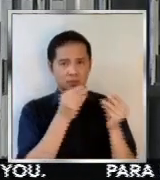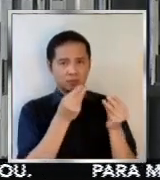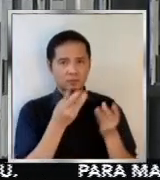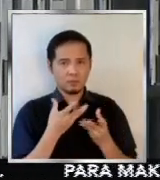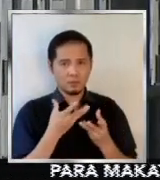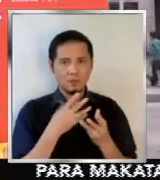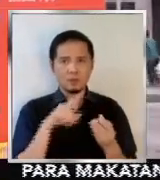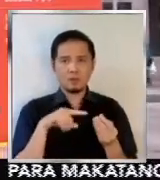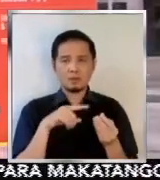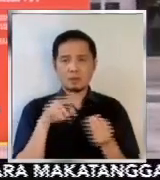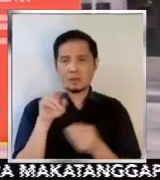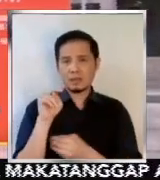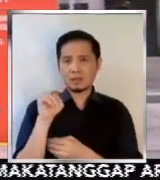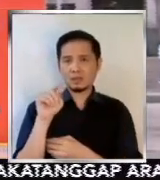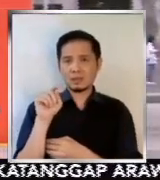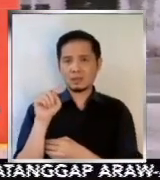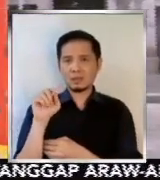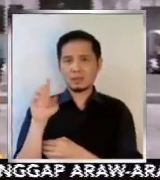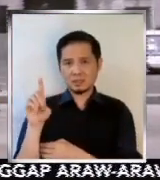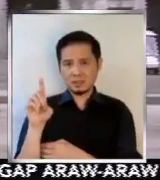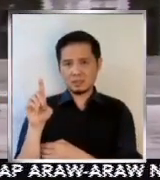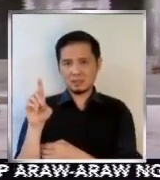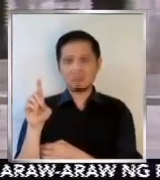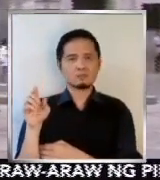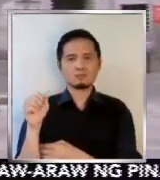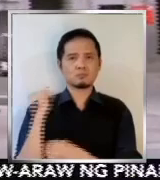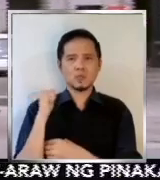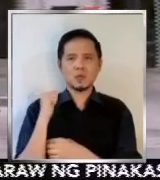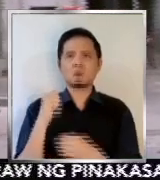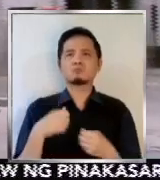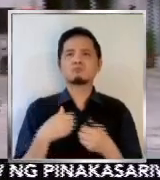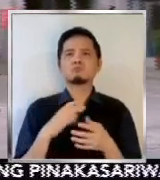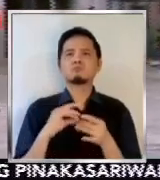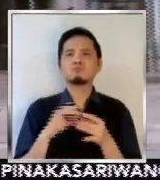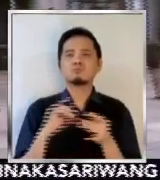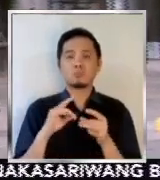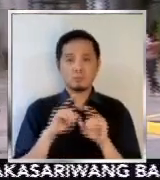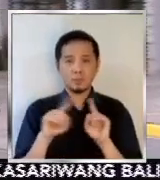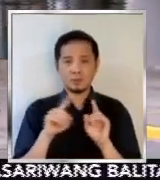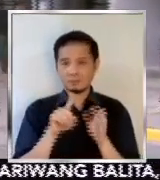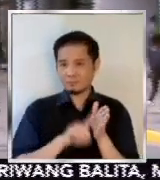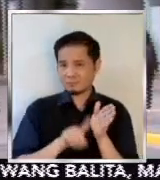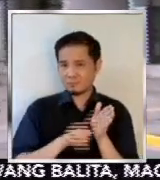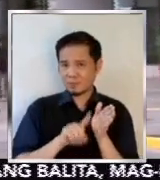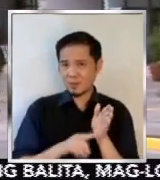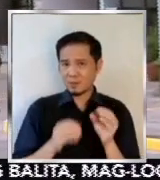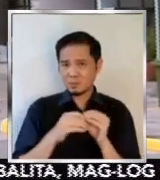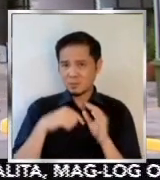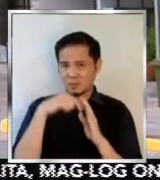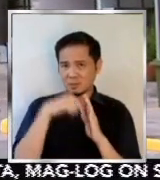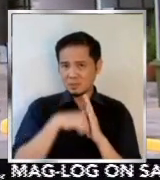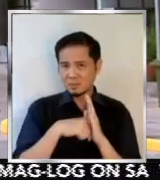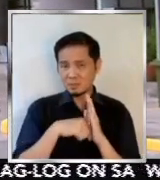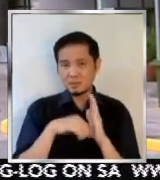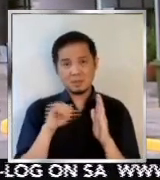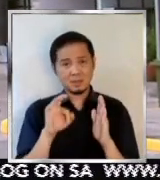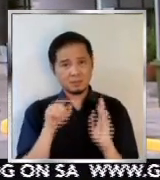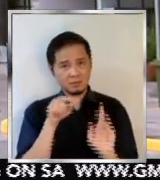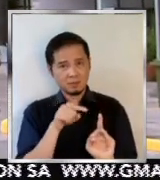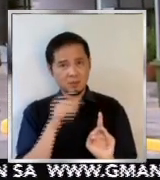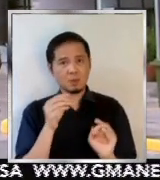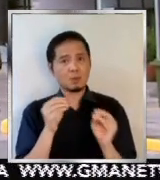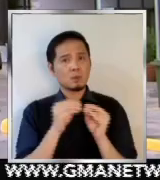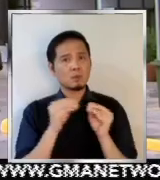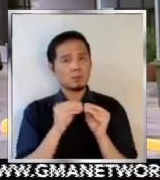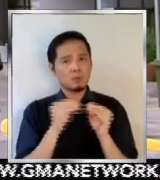Capital Berhad. Pag-aaralan din daw ng Citizens Crime Watch Association Incorporated kung kakasuhan din nila ang FISGOC o Philippine